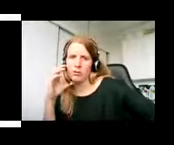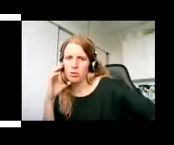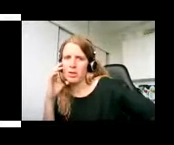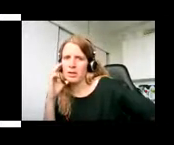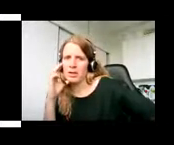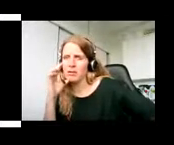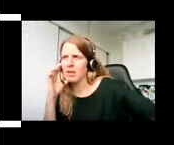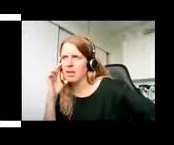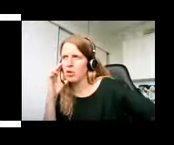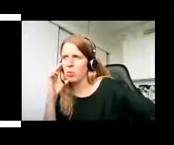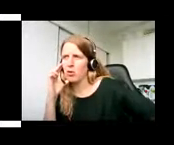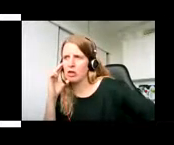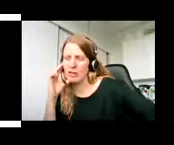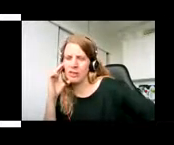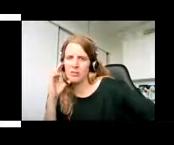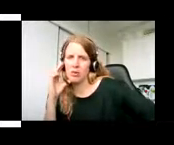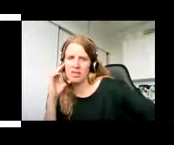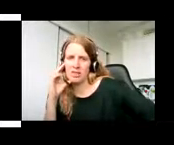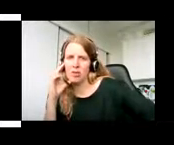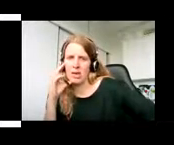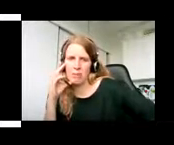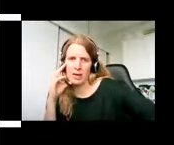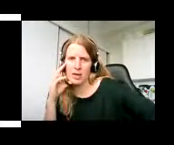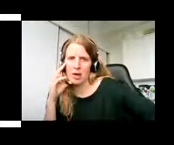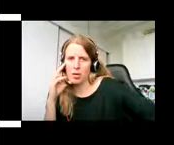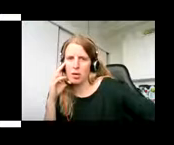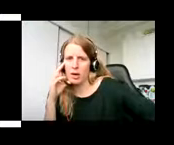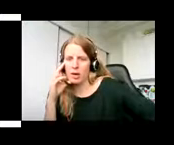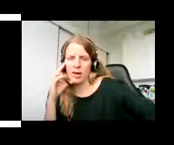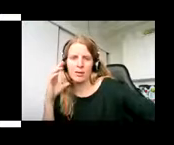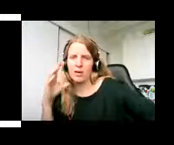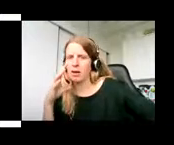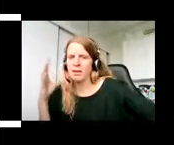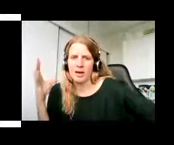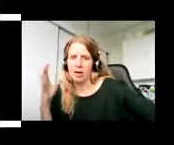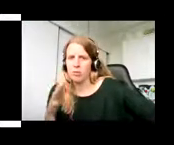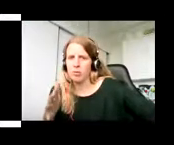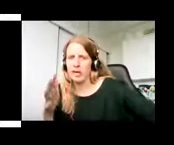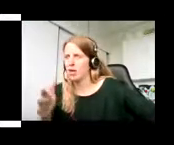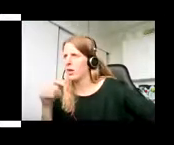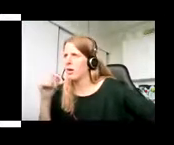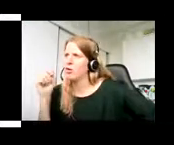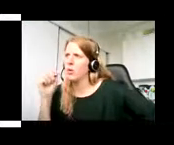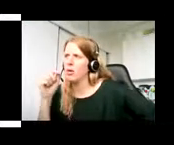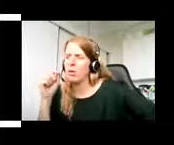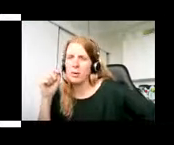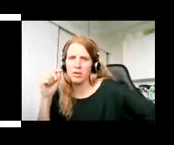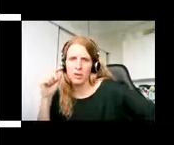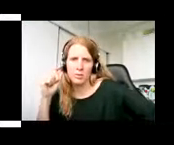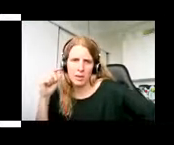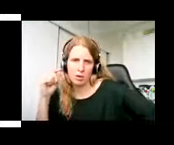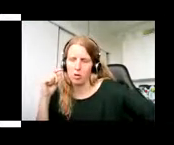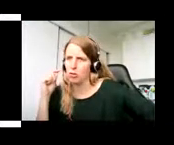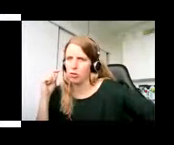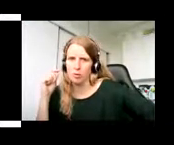Zorg er dan voor dat al de deelnemers op voorhand weten dat ze een mondmasker moeten meepakken. Ook qua eten, allerlei zaken. Gewoon maak duidelijke afspraken. Wie pakt